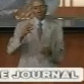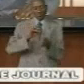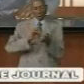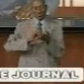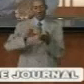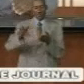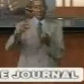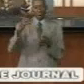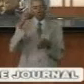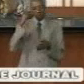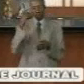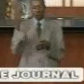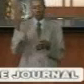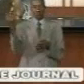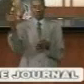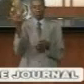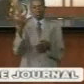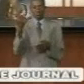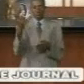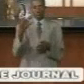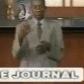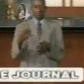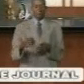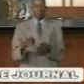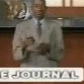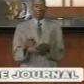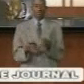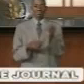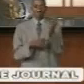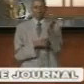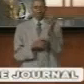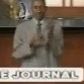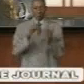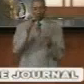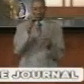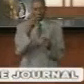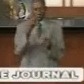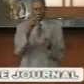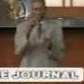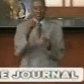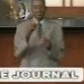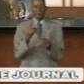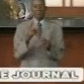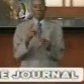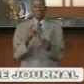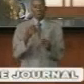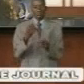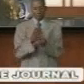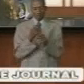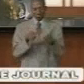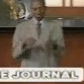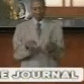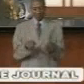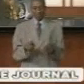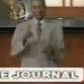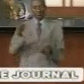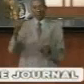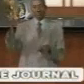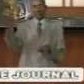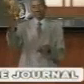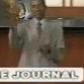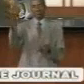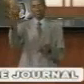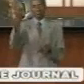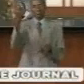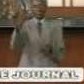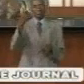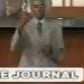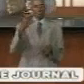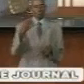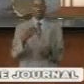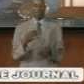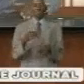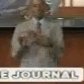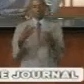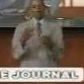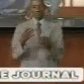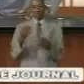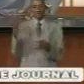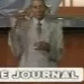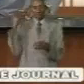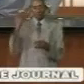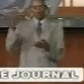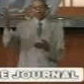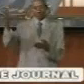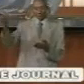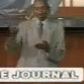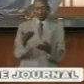Moutoké, agent à la Radio-Télévision Nationale Congolaise. L'invité de marque de cette exposition, le ministre de Médias chargé des relations avec le Parlement et